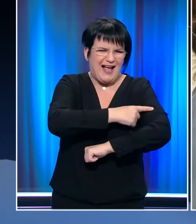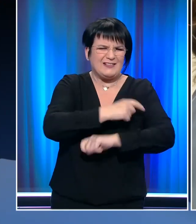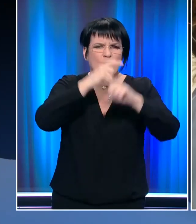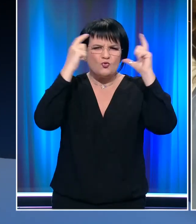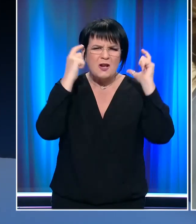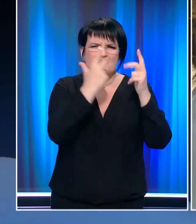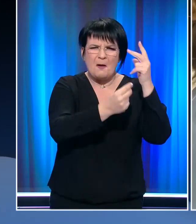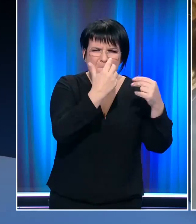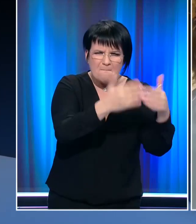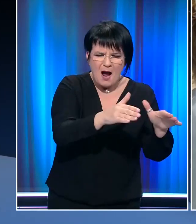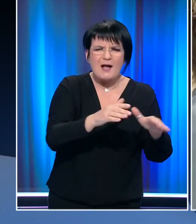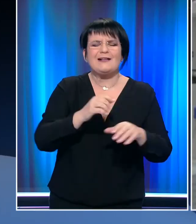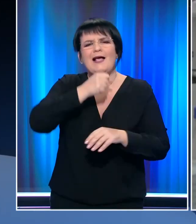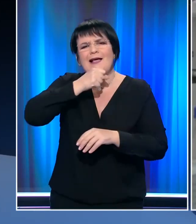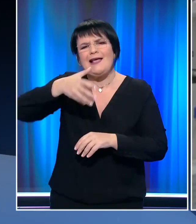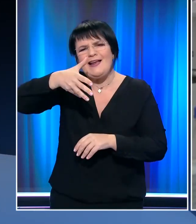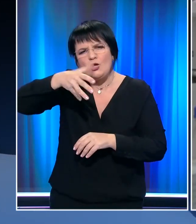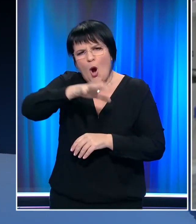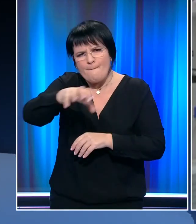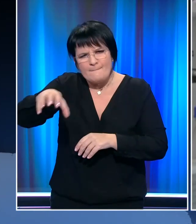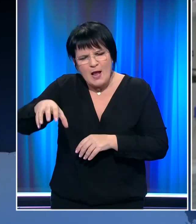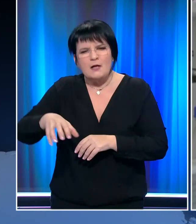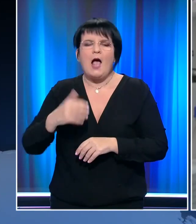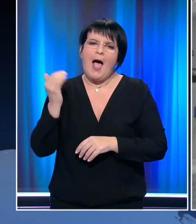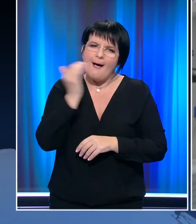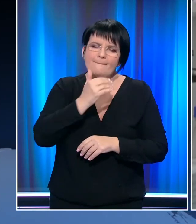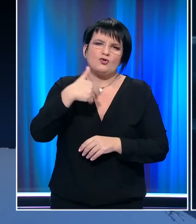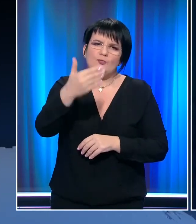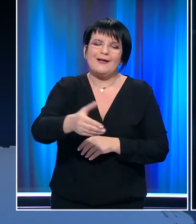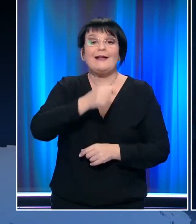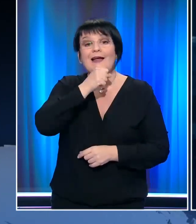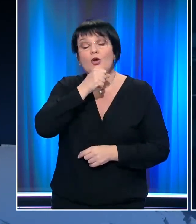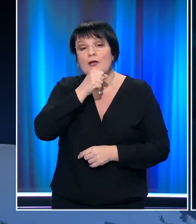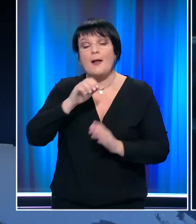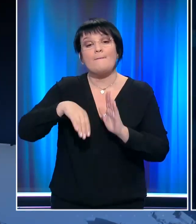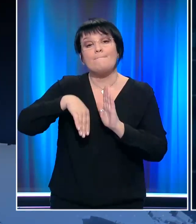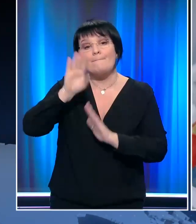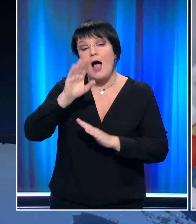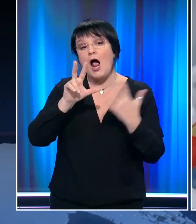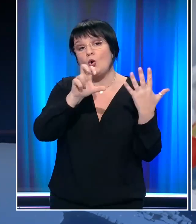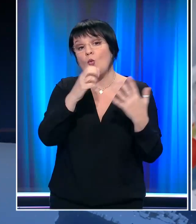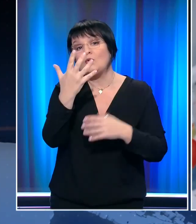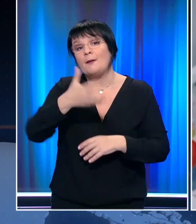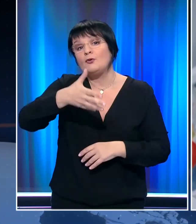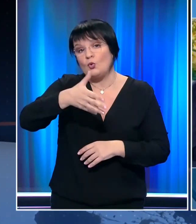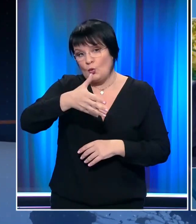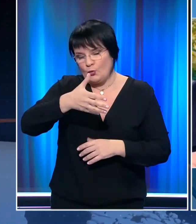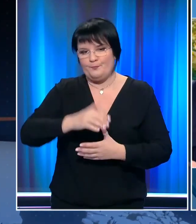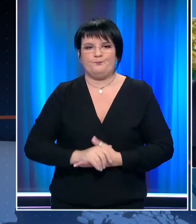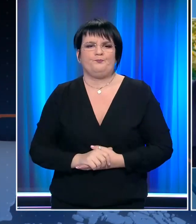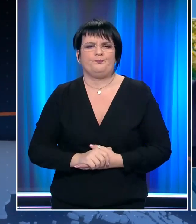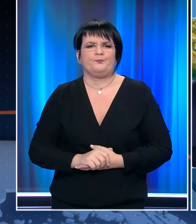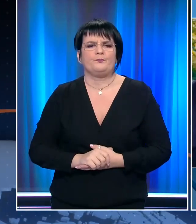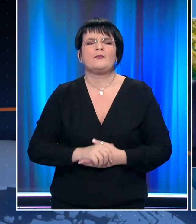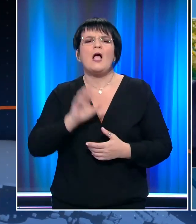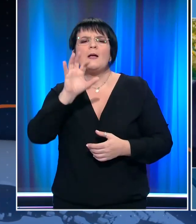και όσους διαμένουν σε οίκους ευγυρίας, σειρά για το πολυπόθητο ραντεβού για το εμβόλιο. Έχουν ηλικιωμένοι άνω των 85 ετών. Ψηφιακά